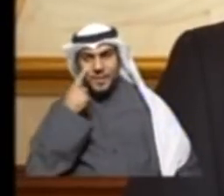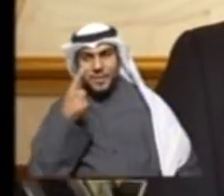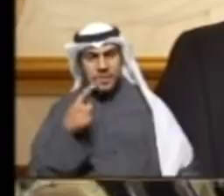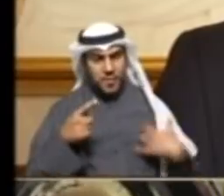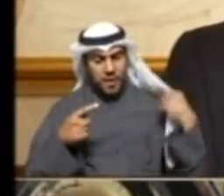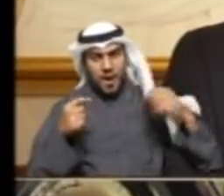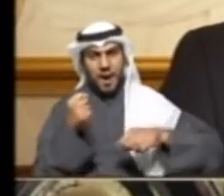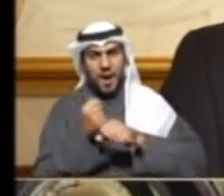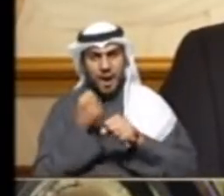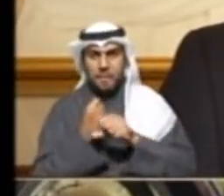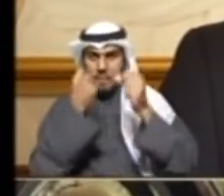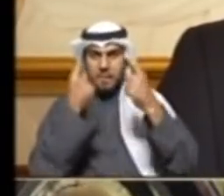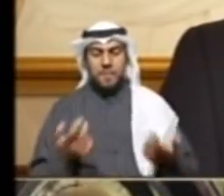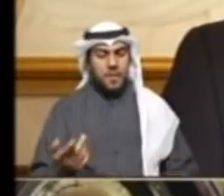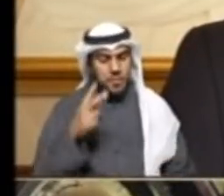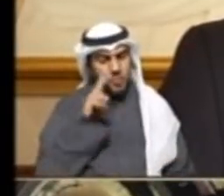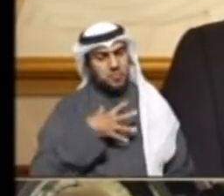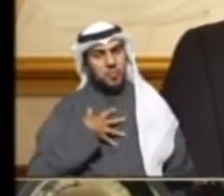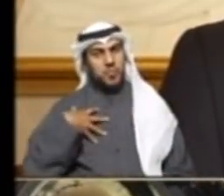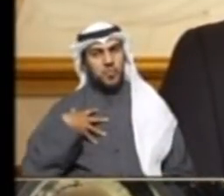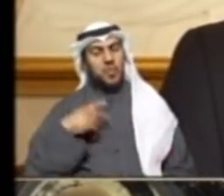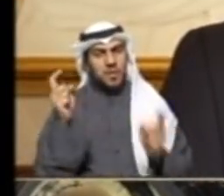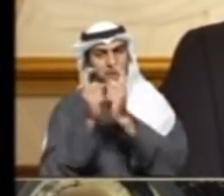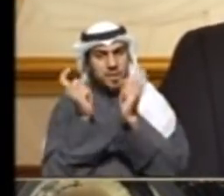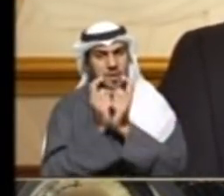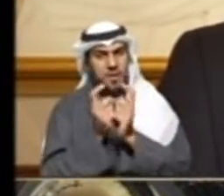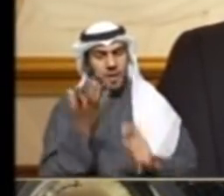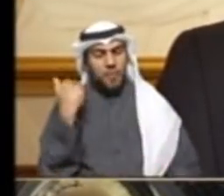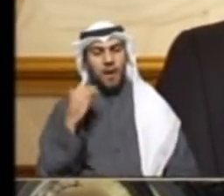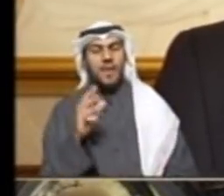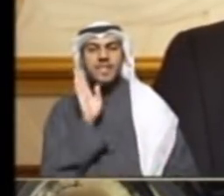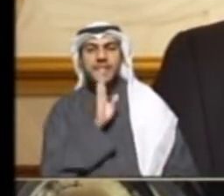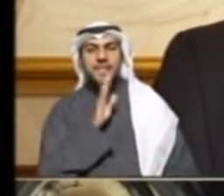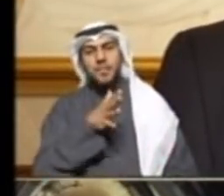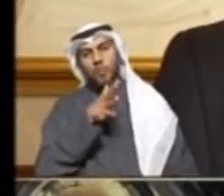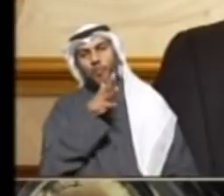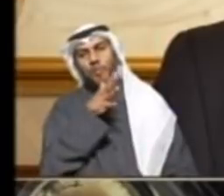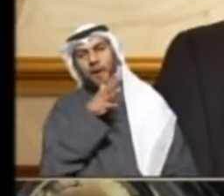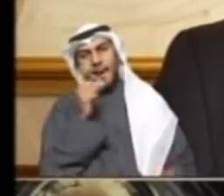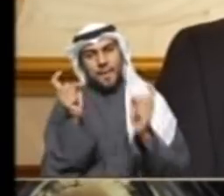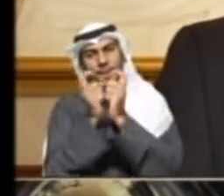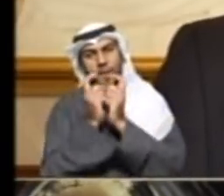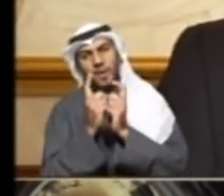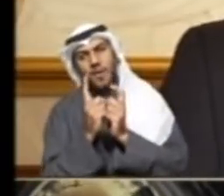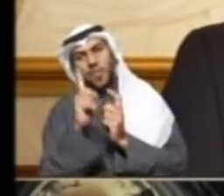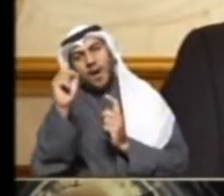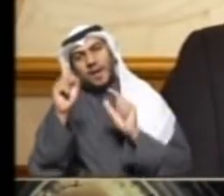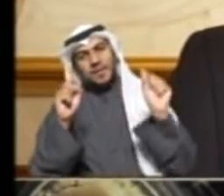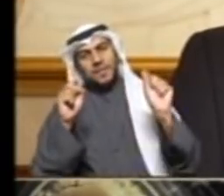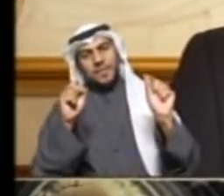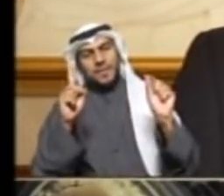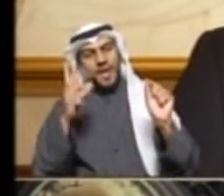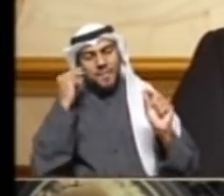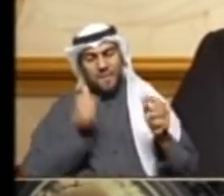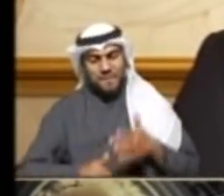شهر أو أكثر من شهر مع المشاكل مش جاهزين، لكن لعبنا قبل 3 أيام مع عمان وانهزمنا 1-0. كل واحد يتمنى